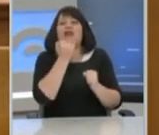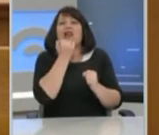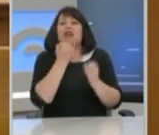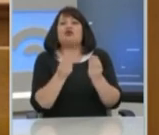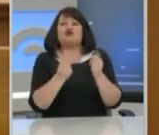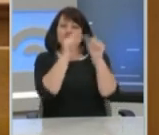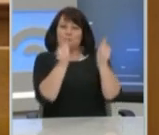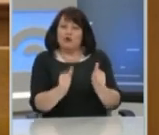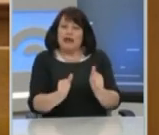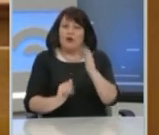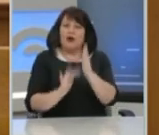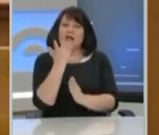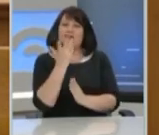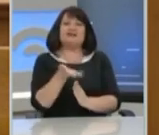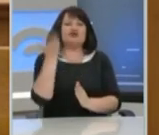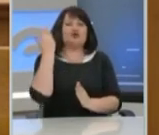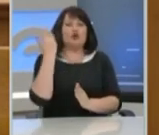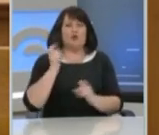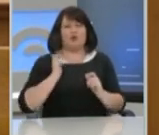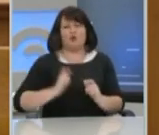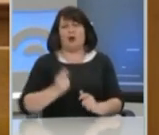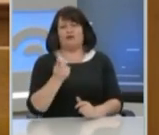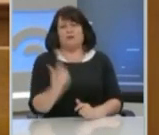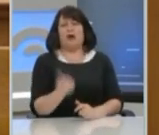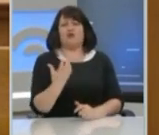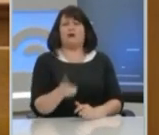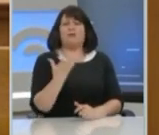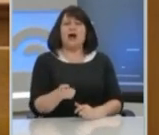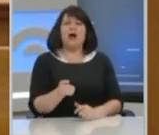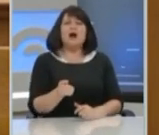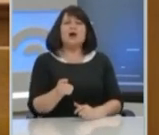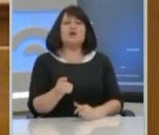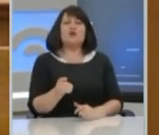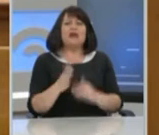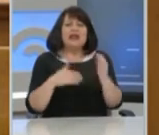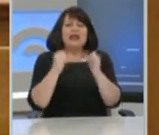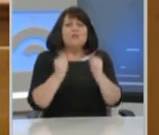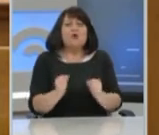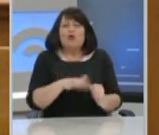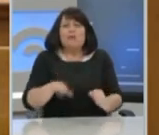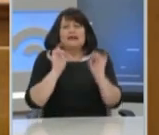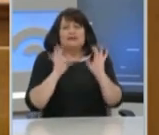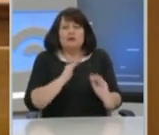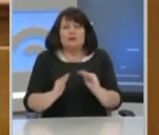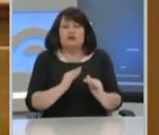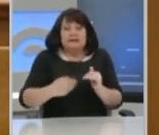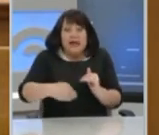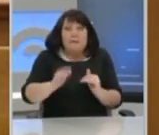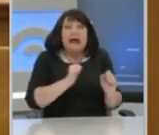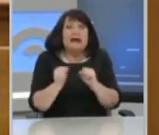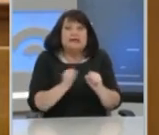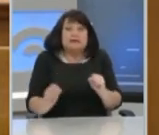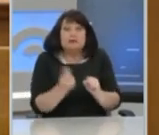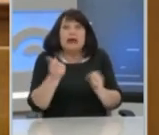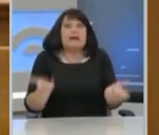ανάπτυξης. Γιατί κάποιοι τα χρόνια των παχαίων αγελάδων δεν αφήσανε καμία υποδομή για να μας προστατεύει στα χρόνια της κρίσης.